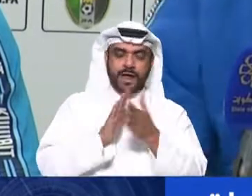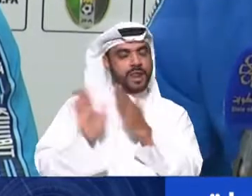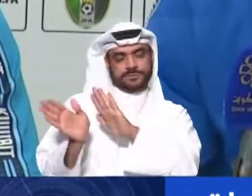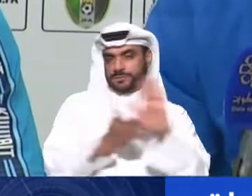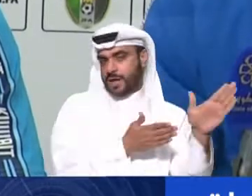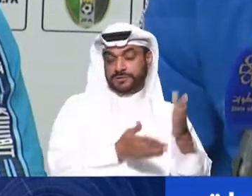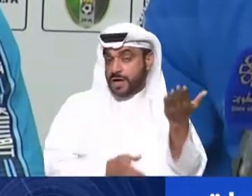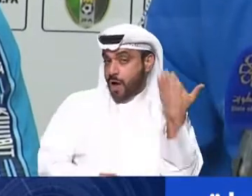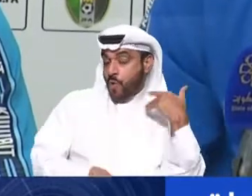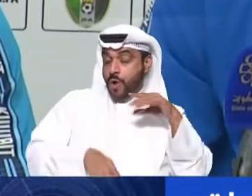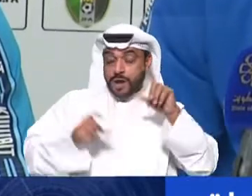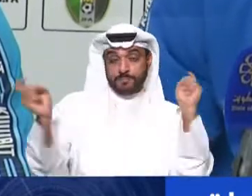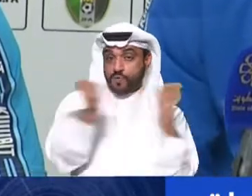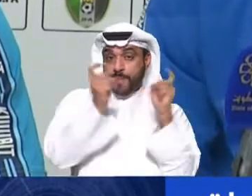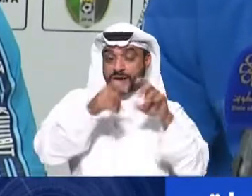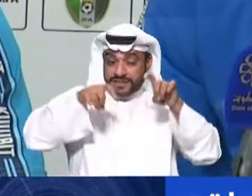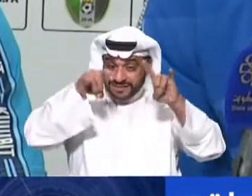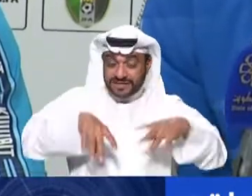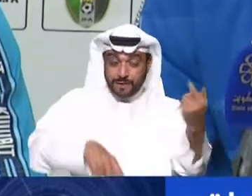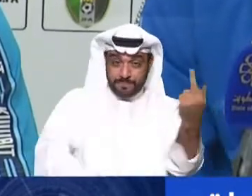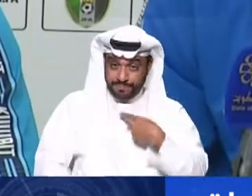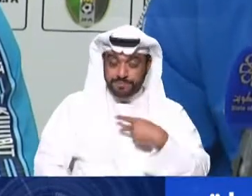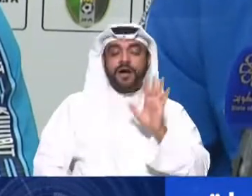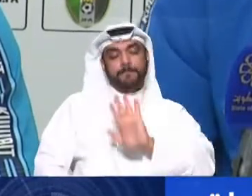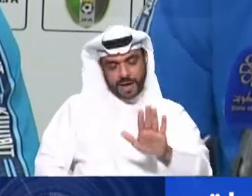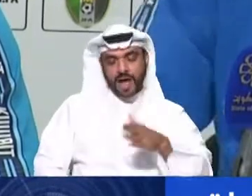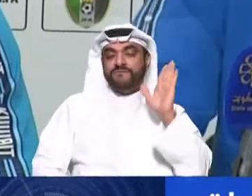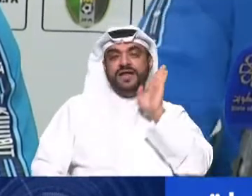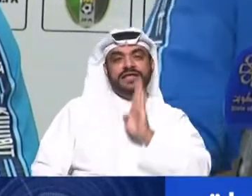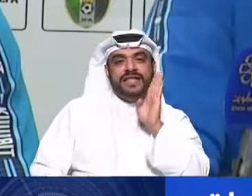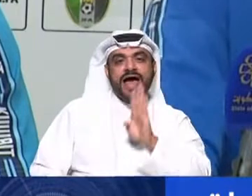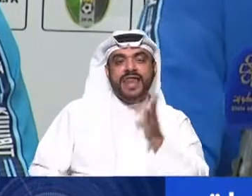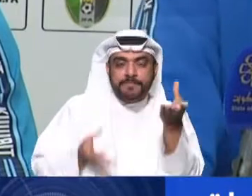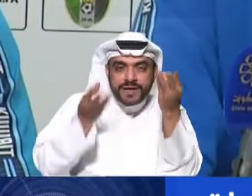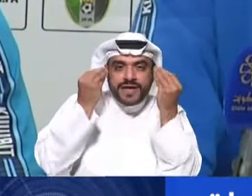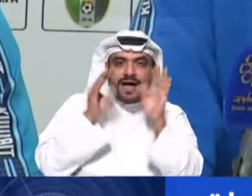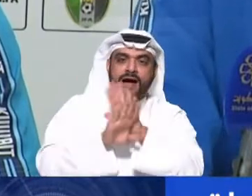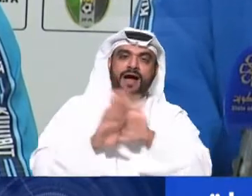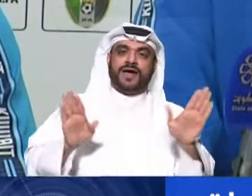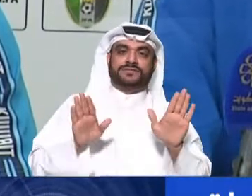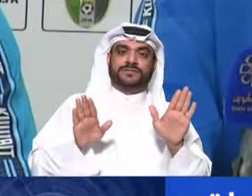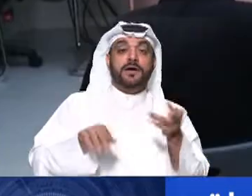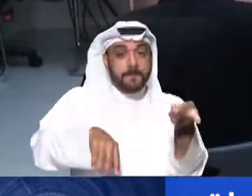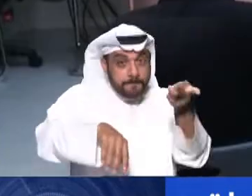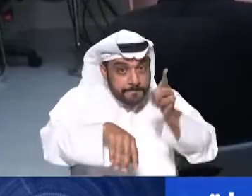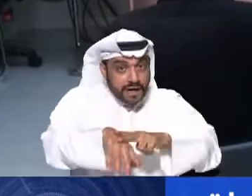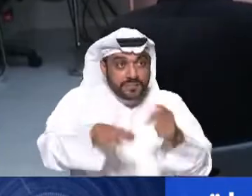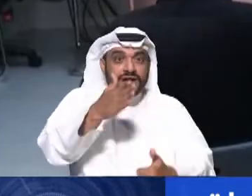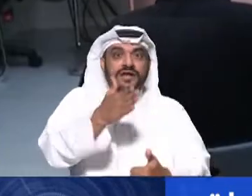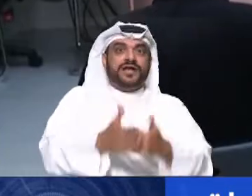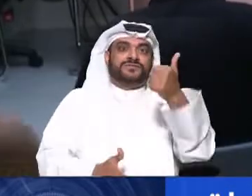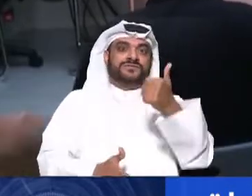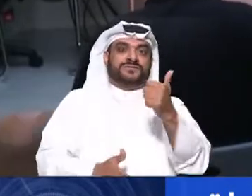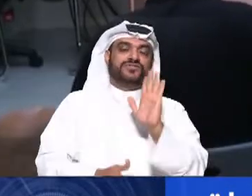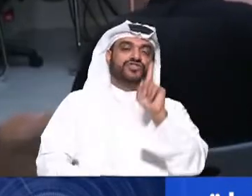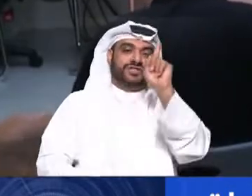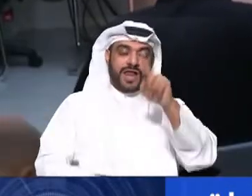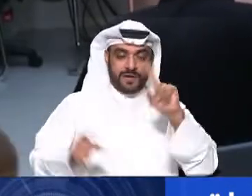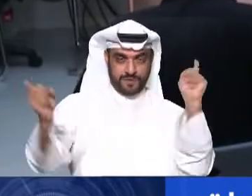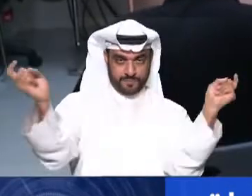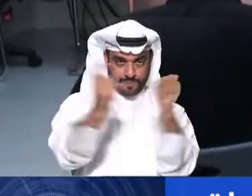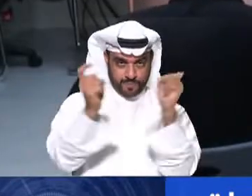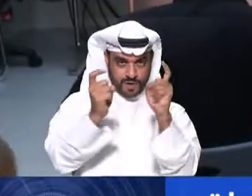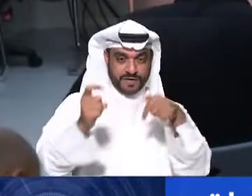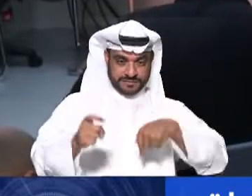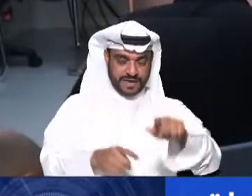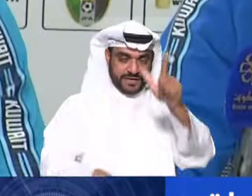احنا كمنتخب الكويتي، انتهت. وإن شاء الله احنا نأمل أن نعيد الانتصارات ثاني مرة، بداية من مباراتنا مع